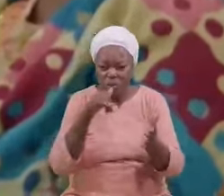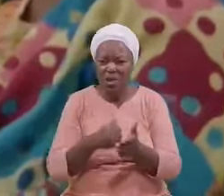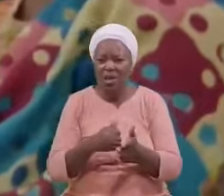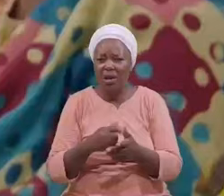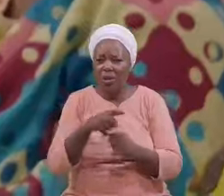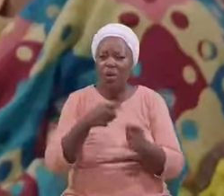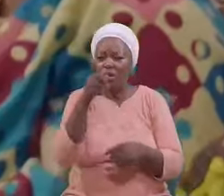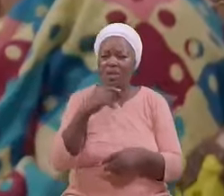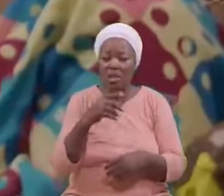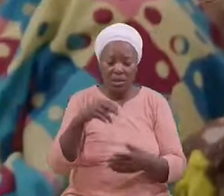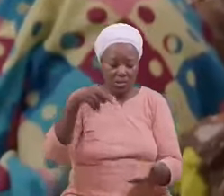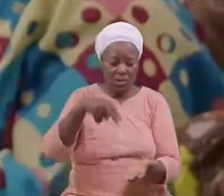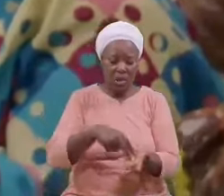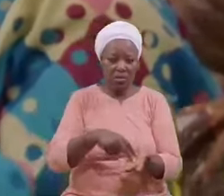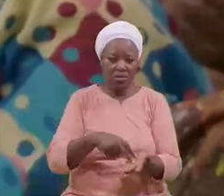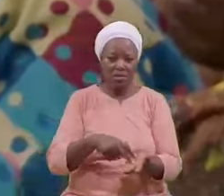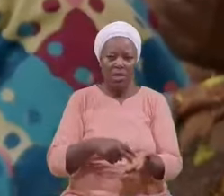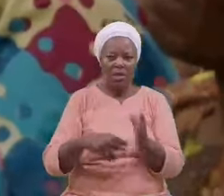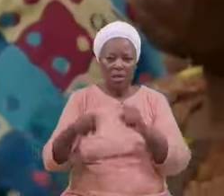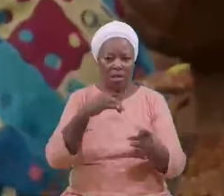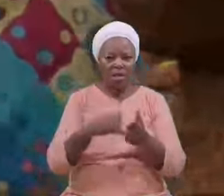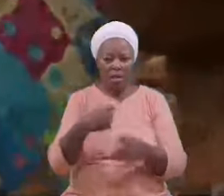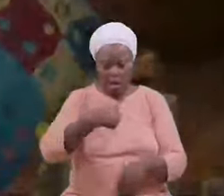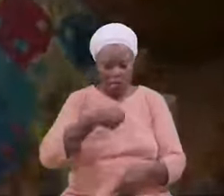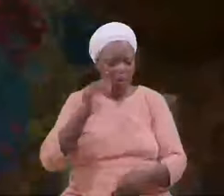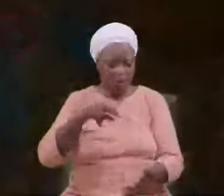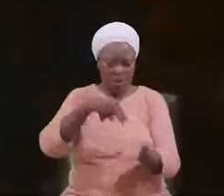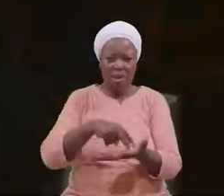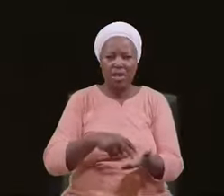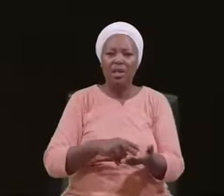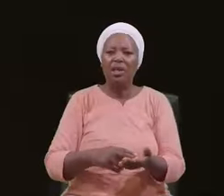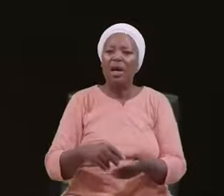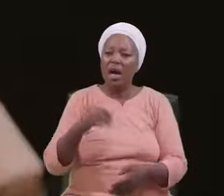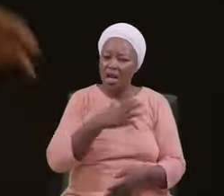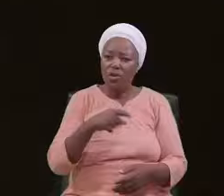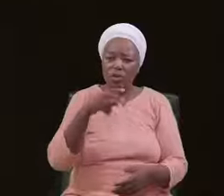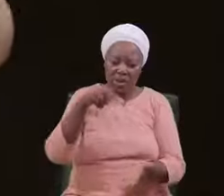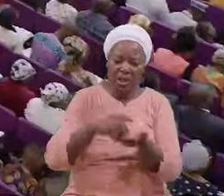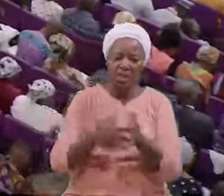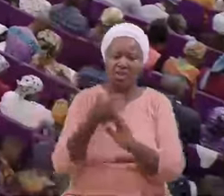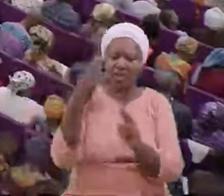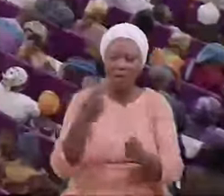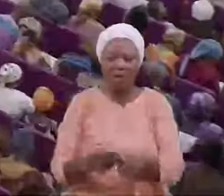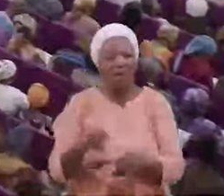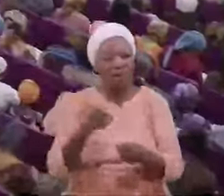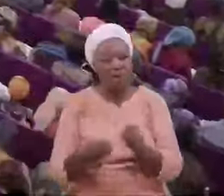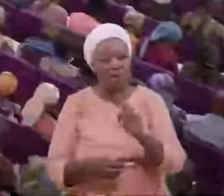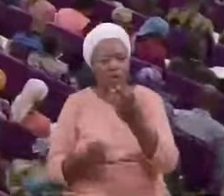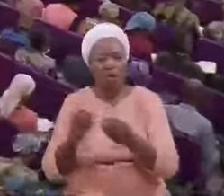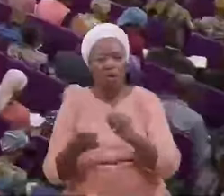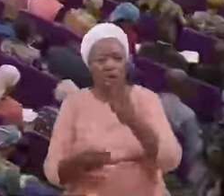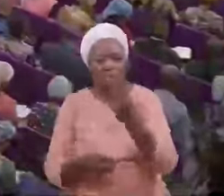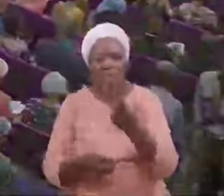Siloé et reviens voir, je vais voir au nom de Jésus-Christ. Voyons numéro 2 ici, nous allons